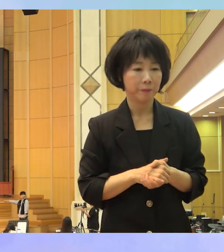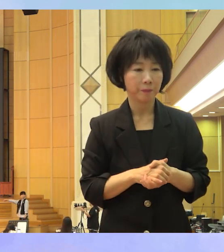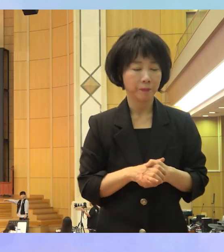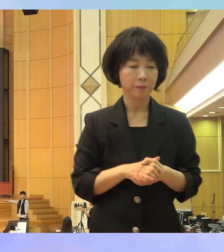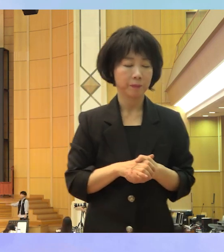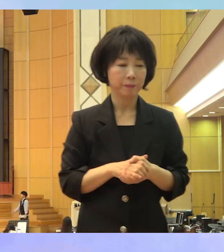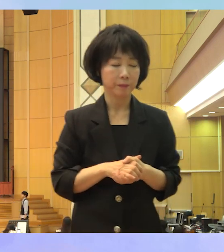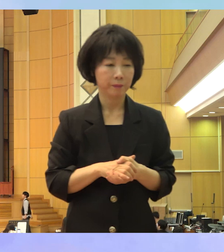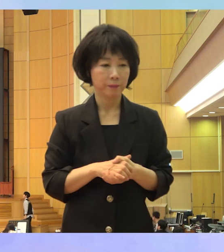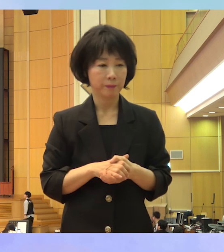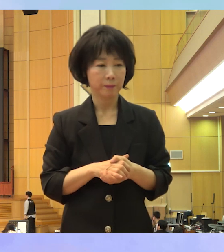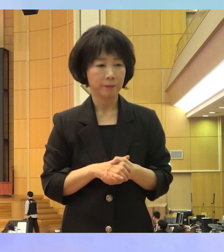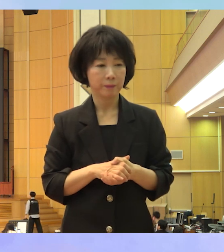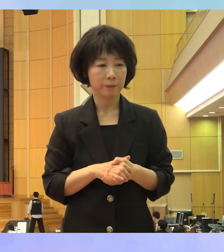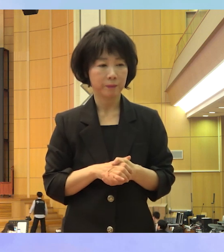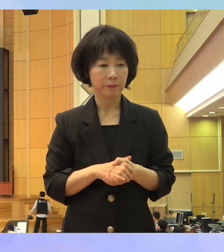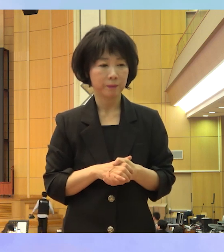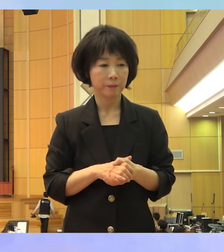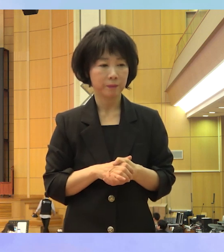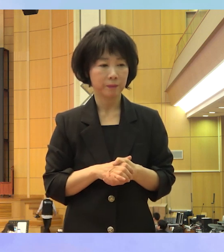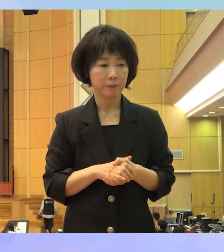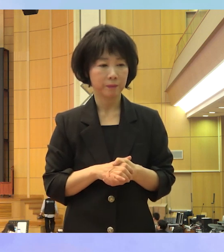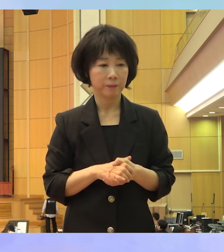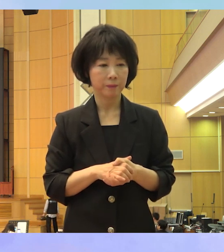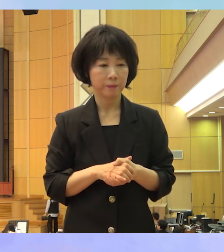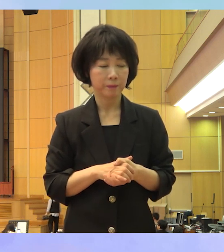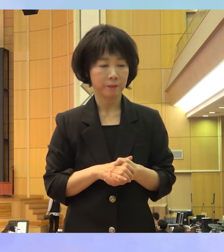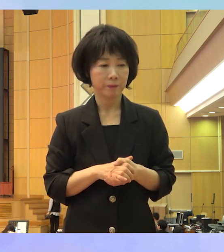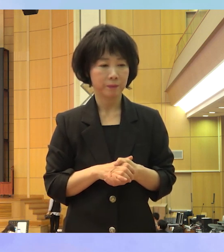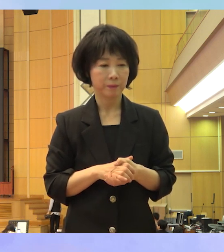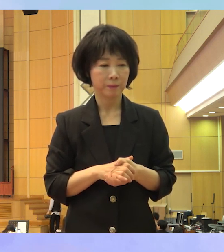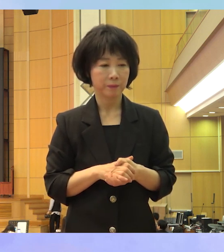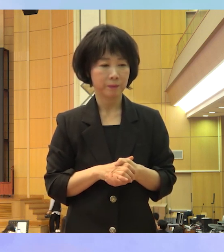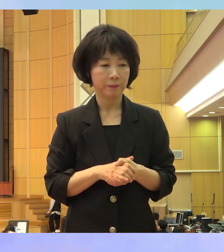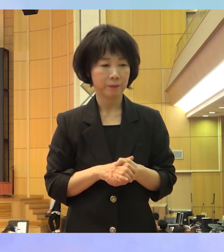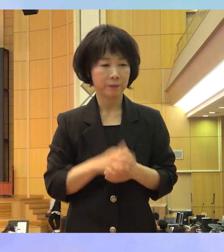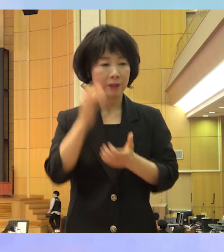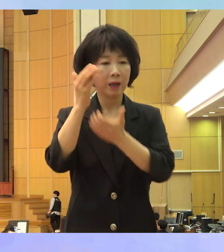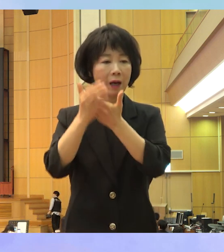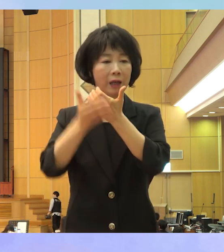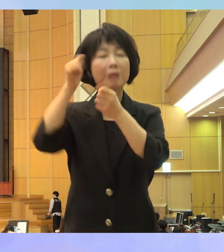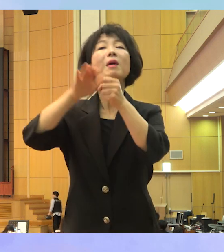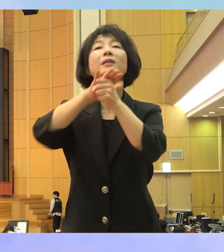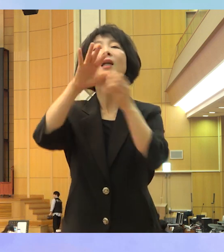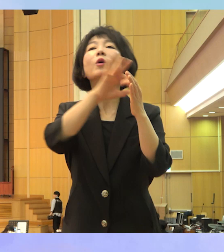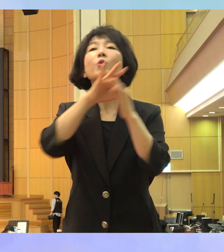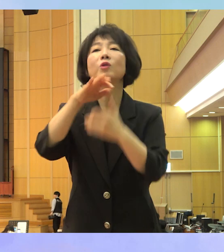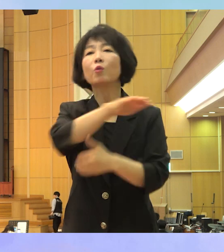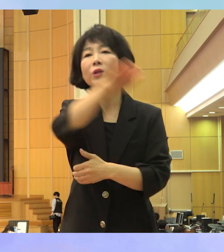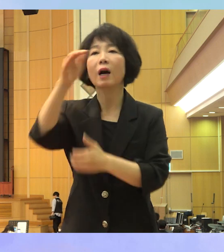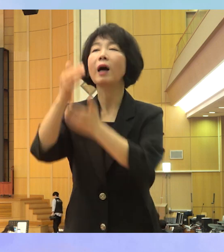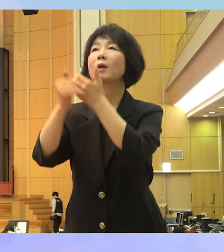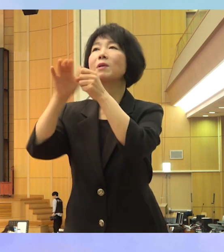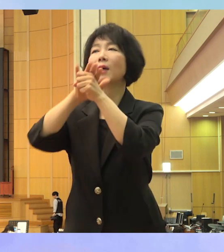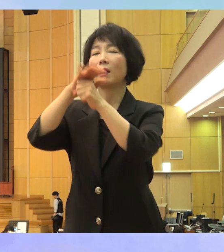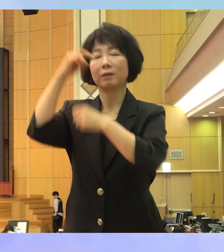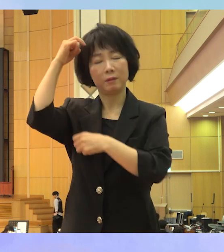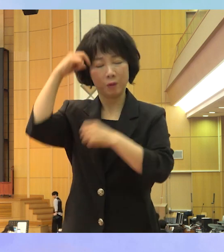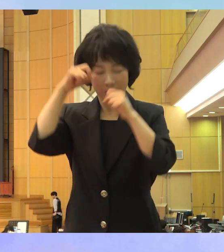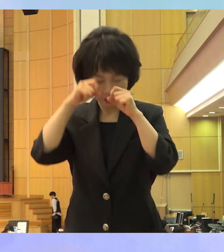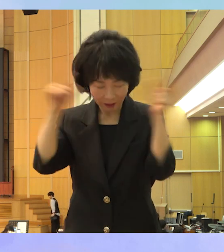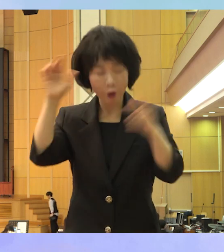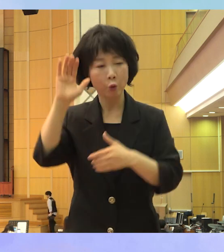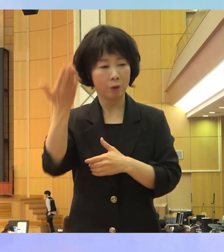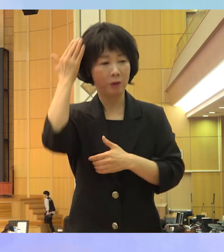되길 원합니다. 부모님은 하나님의 대리자라고 합니다. 부모님의 사랑을 통해 우리는 하나님의 사랑을 깨닫게